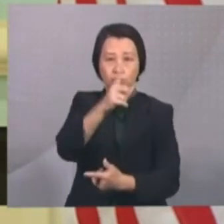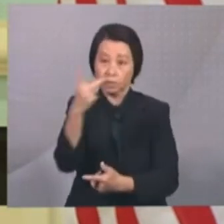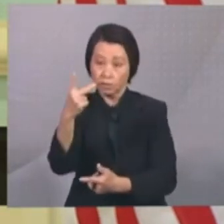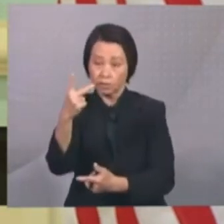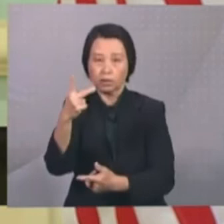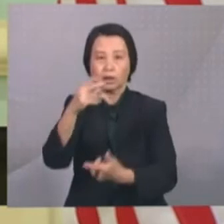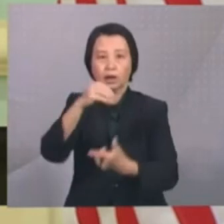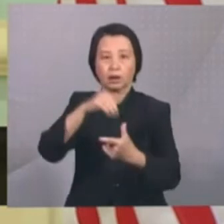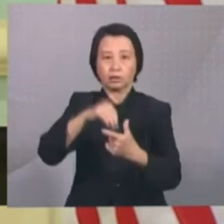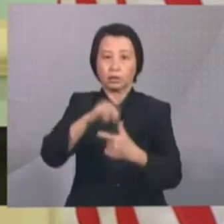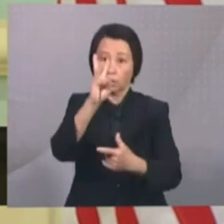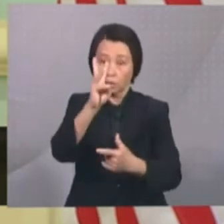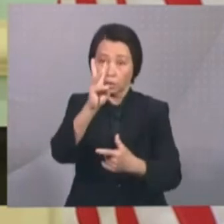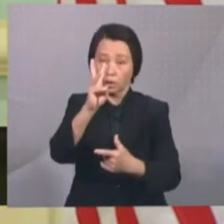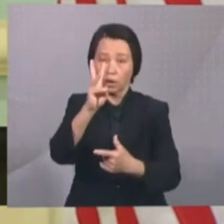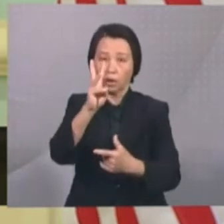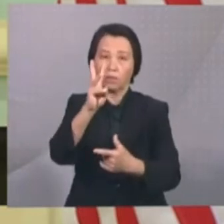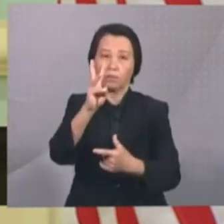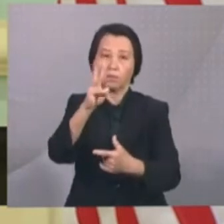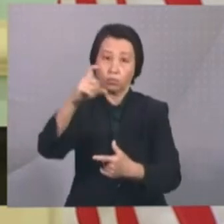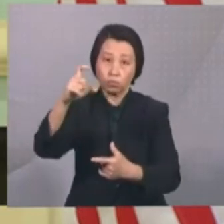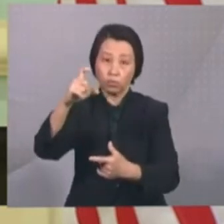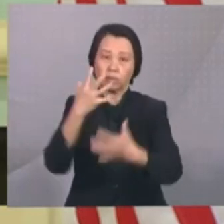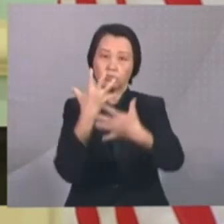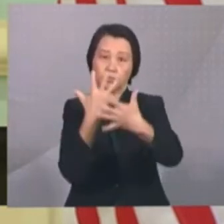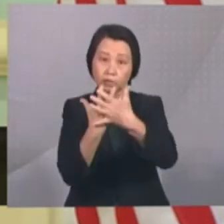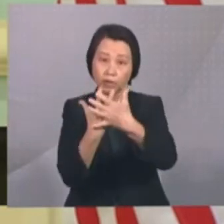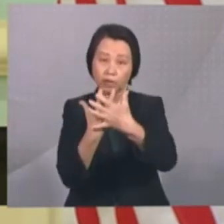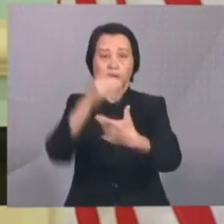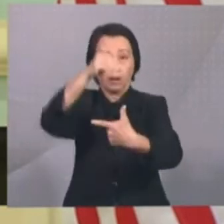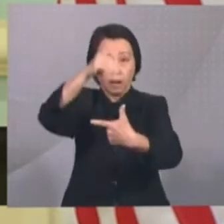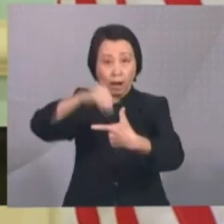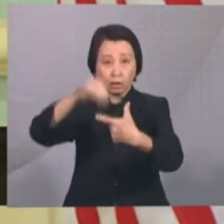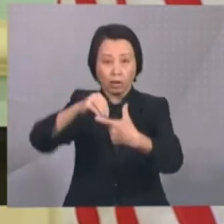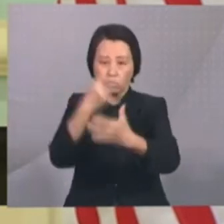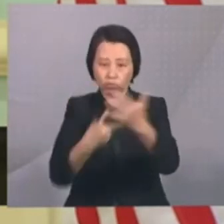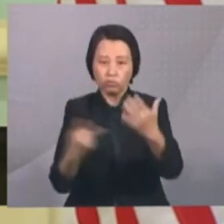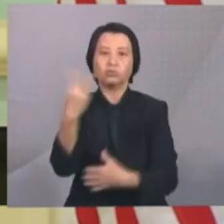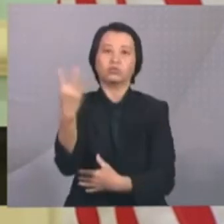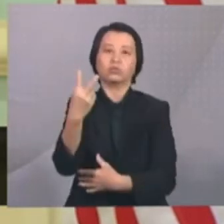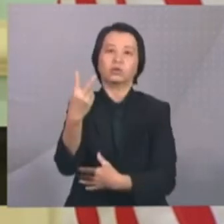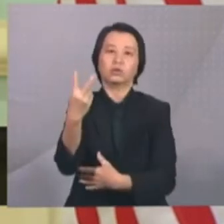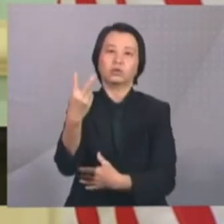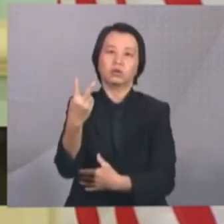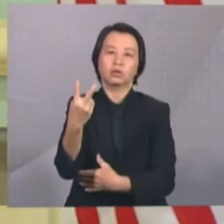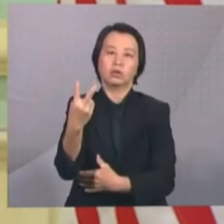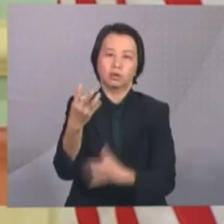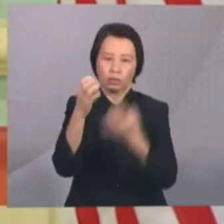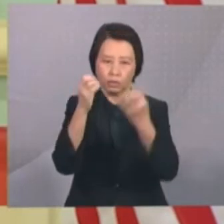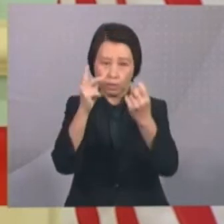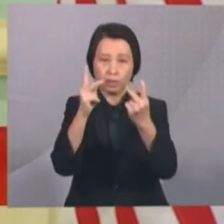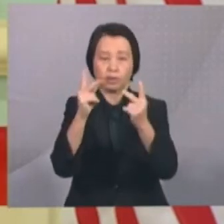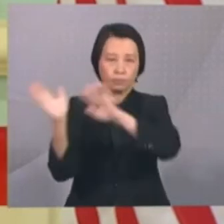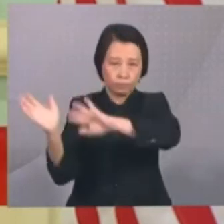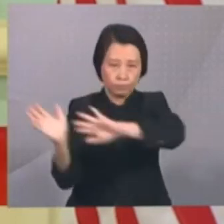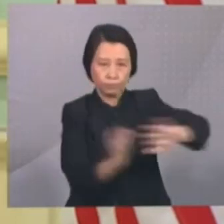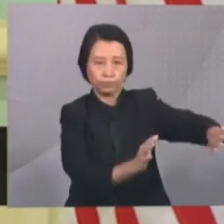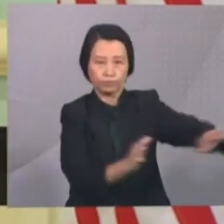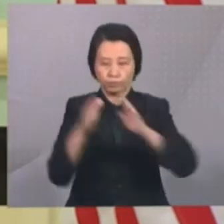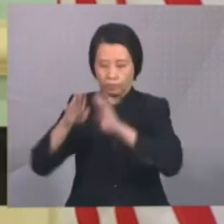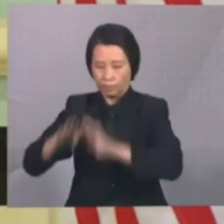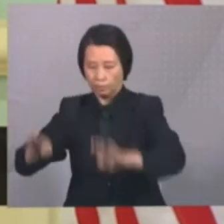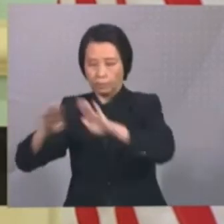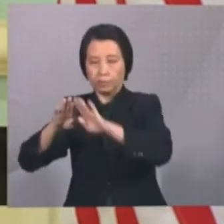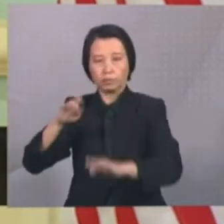kedua-duanya sekalipun Hai begini berita palsu segel semalam